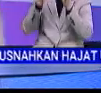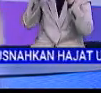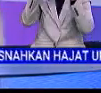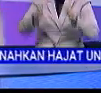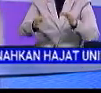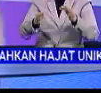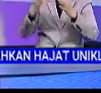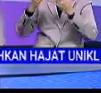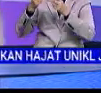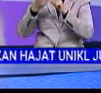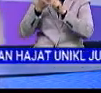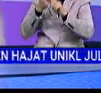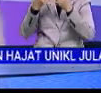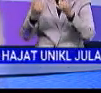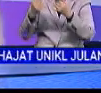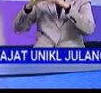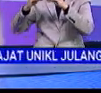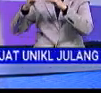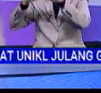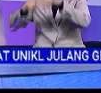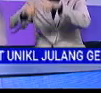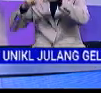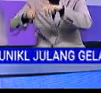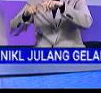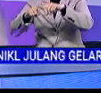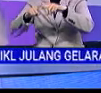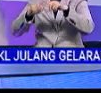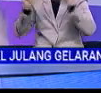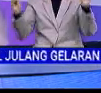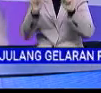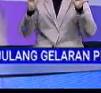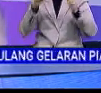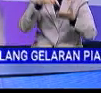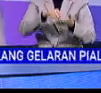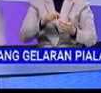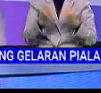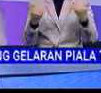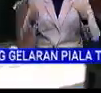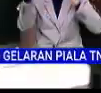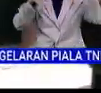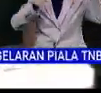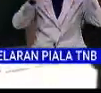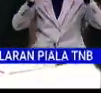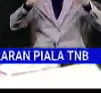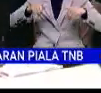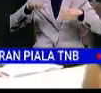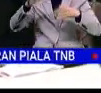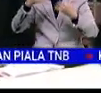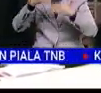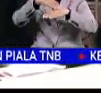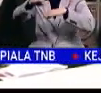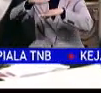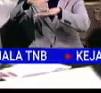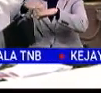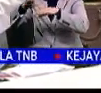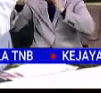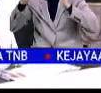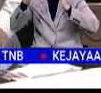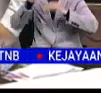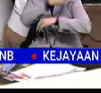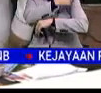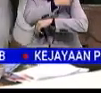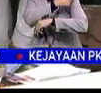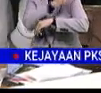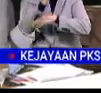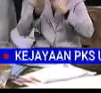kepada mesyuarat jawatan kuasa vaksin Selasa ini. Sehingga kini Malaysia masih belum menerima penghantaran vaksin tersebut